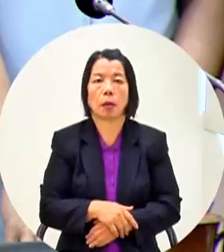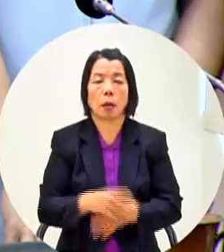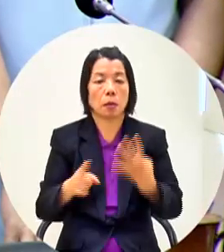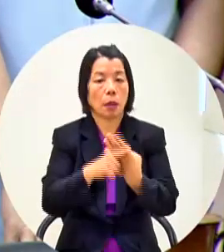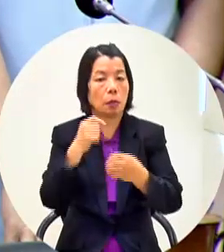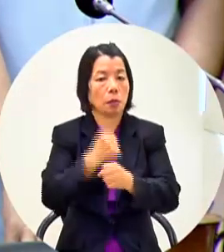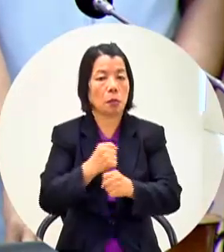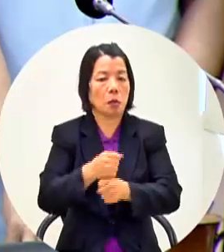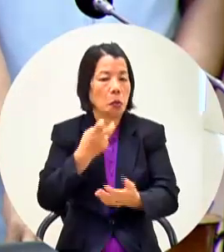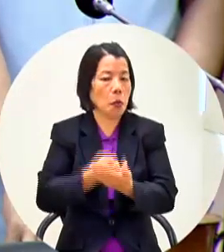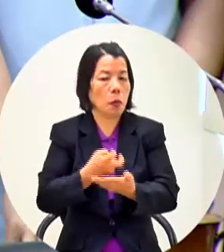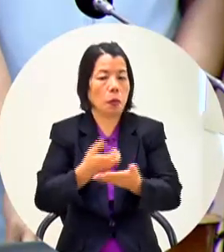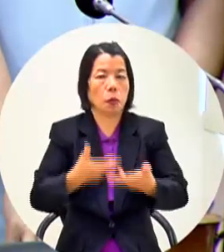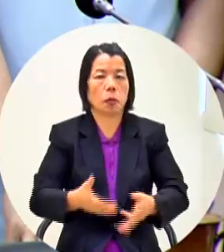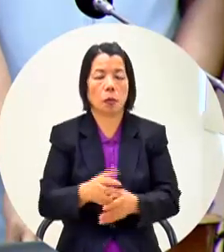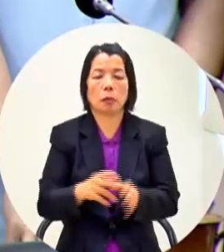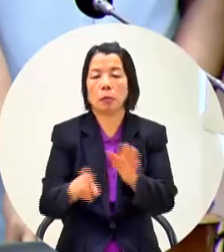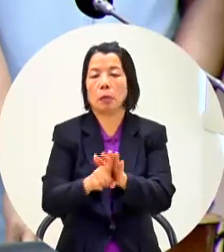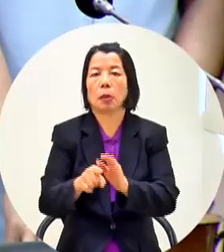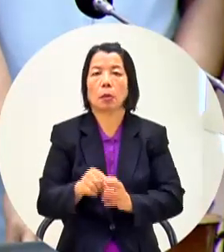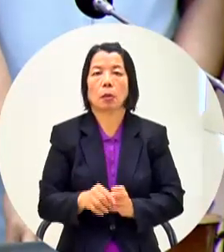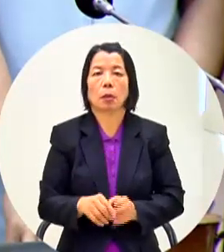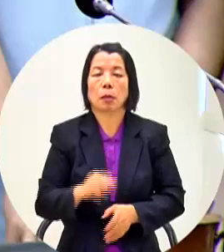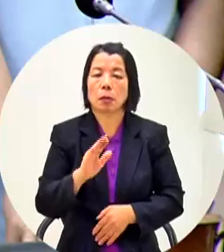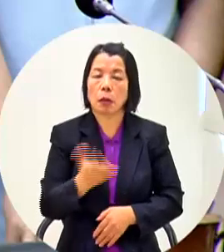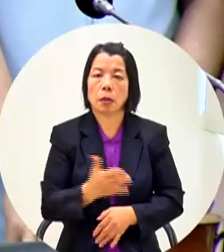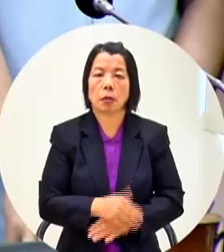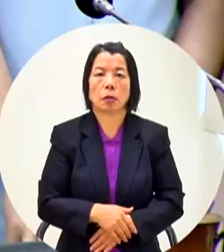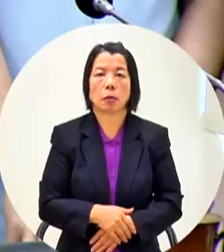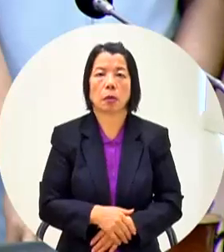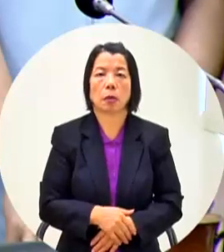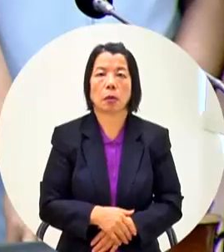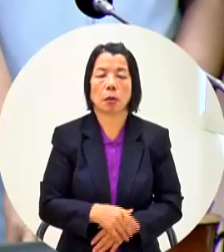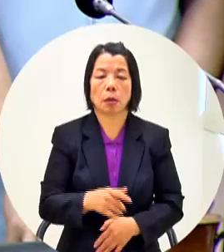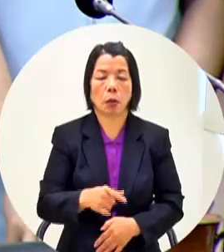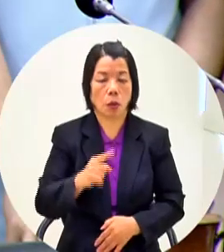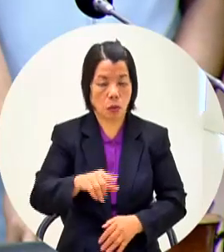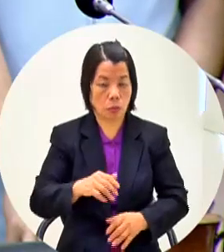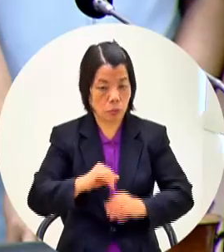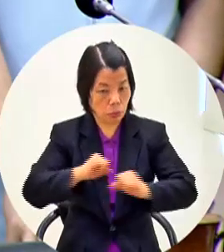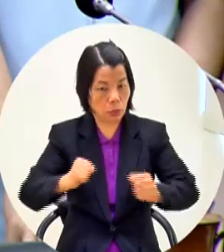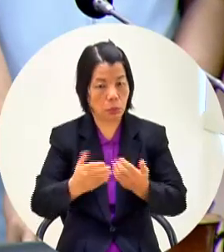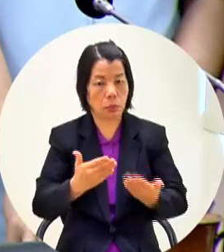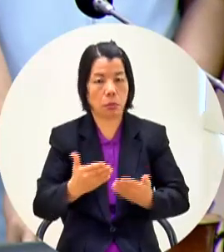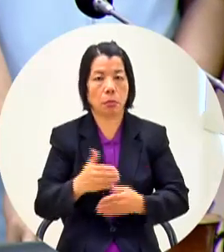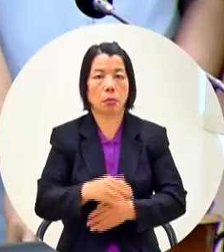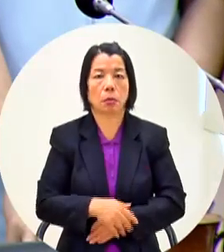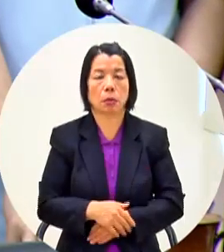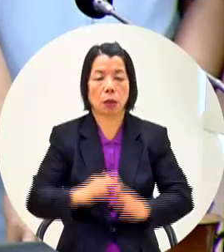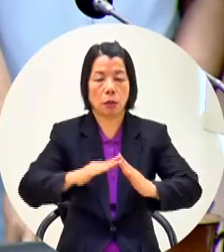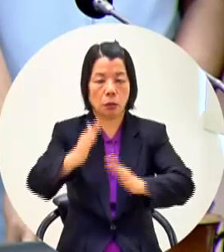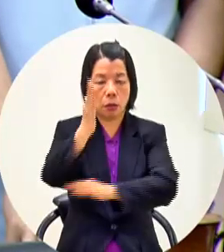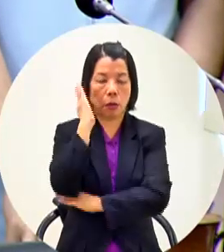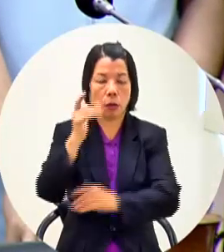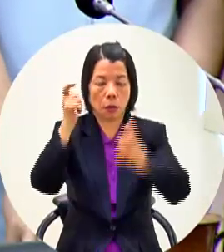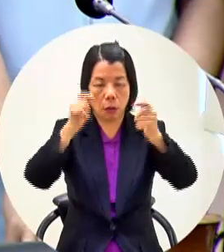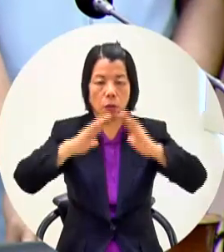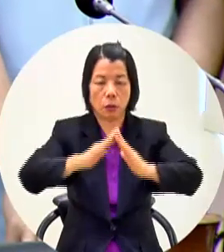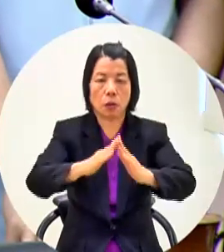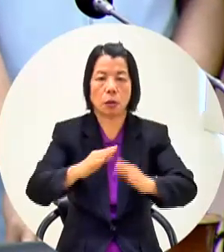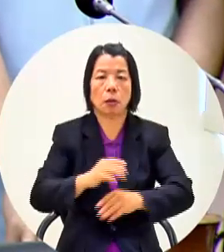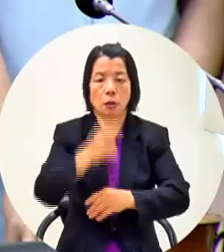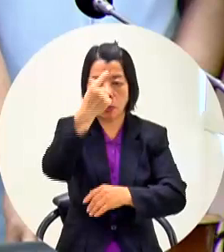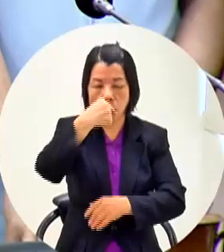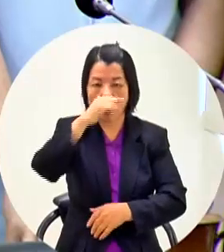一个演练，但是呢其实事实上了解，我们只是市政府在高雄市的凤